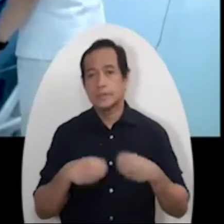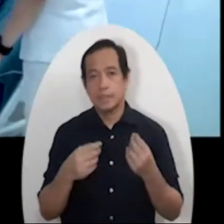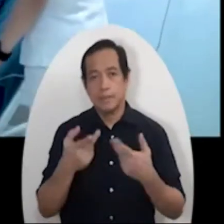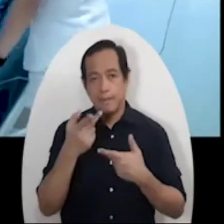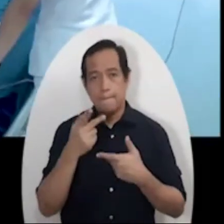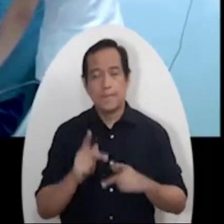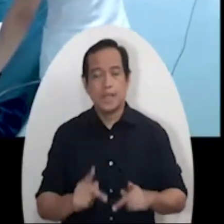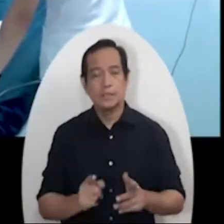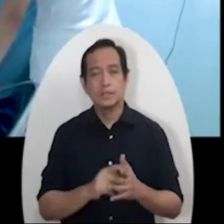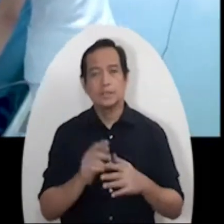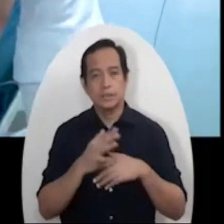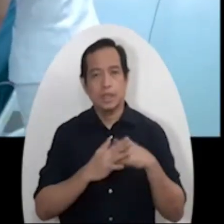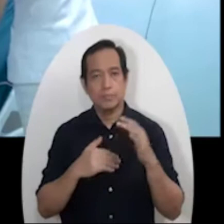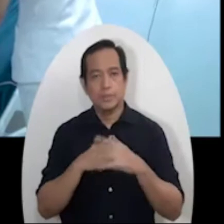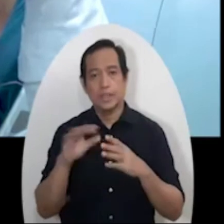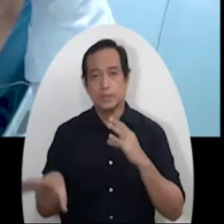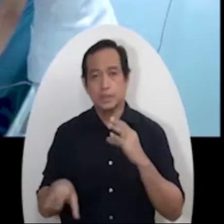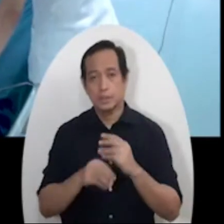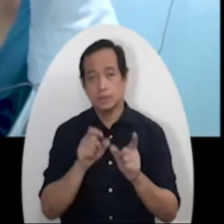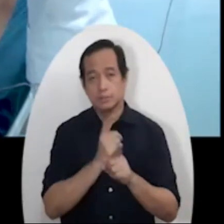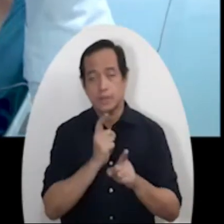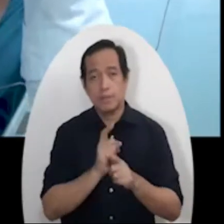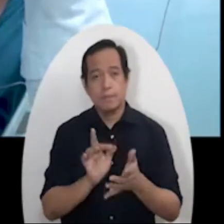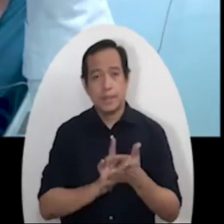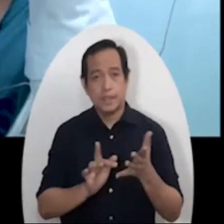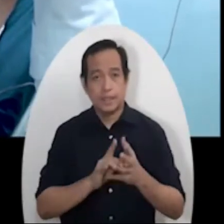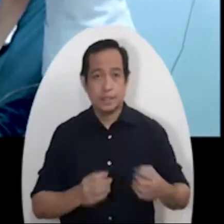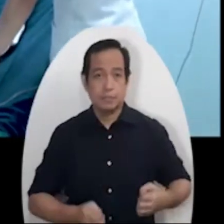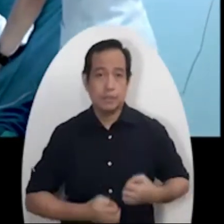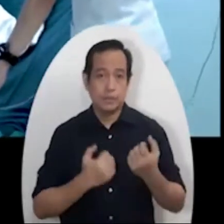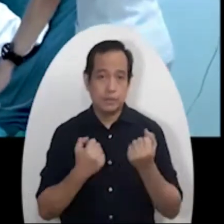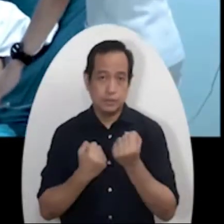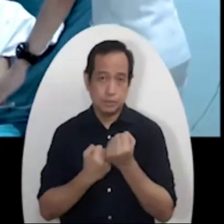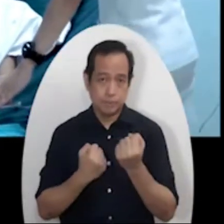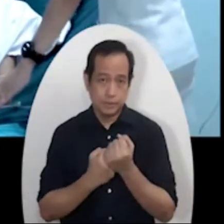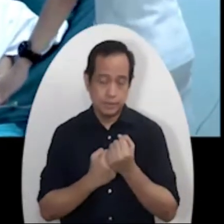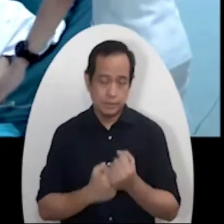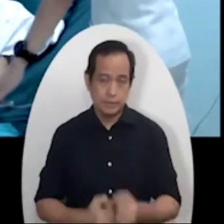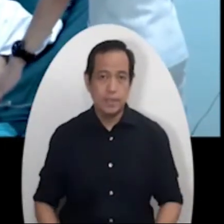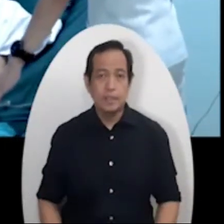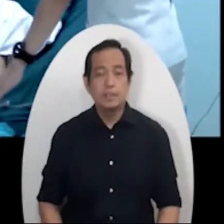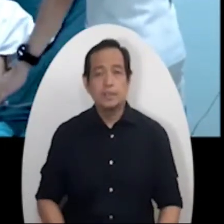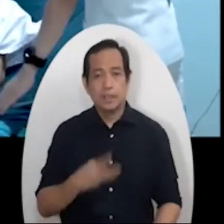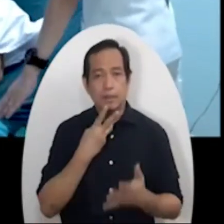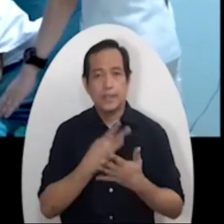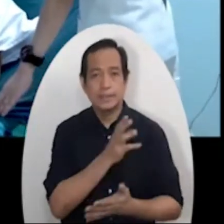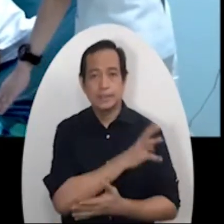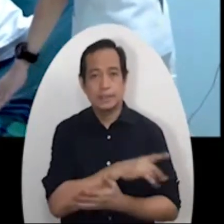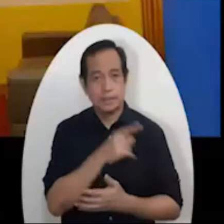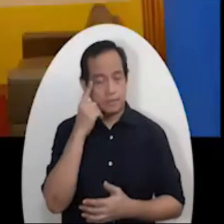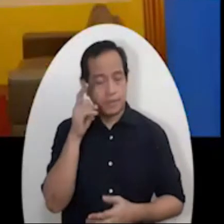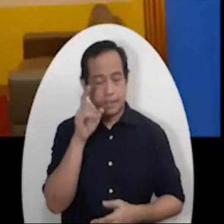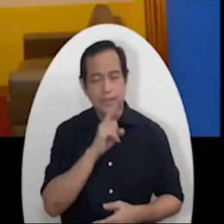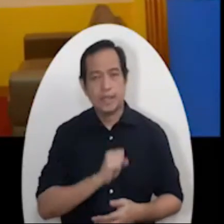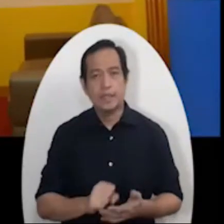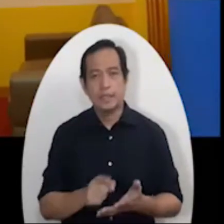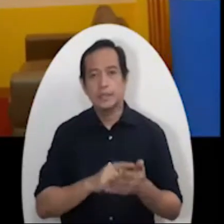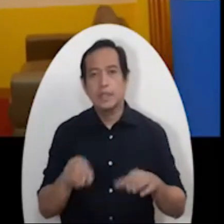Pangarap ko na lang po sana magkaroon ng negosyo kahit ganito po yung sitwasyon ko. Kahit papano